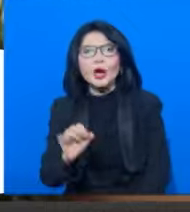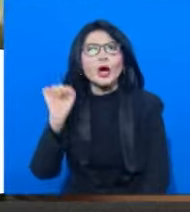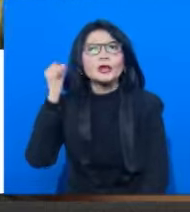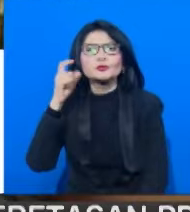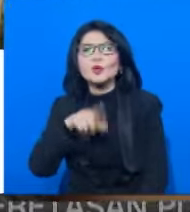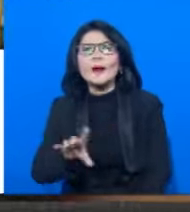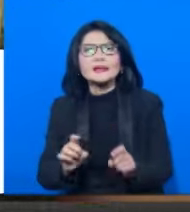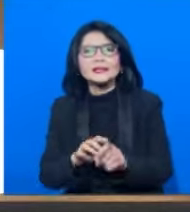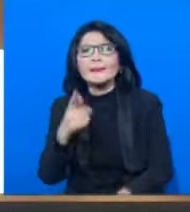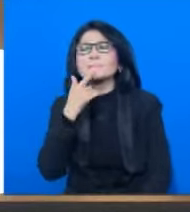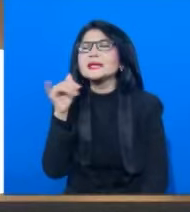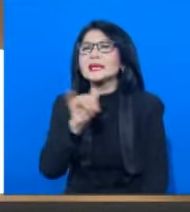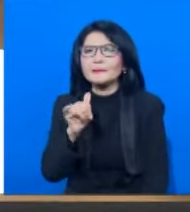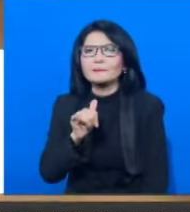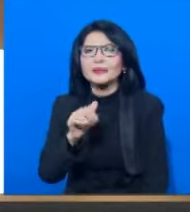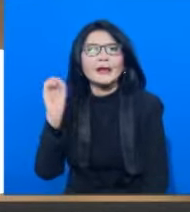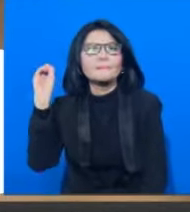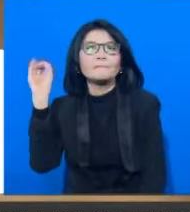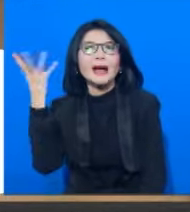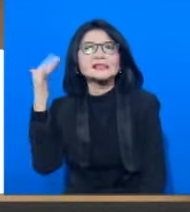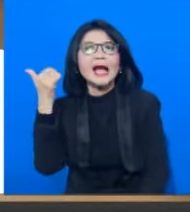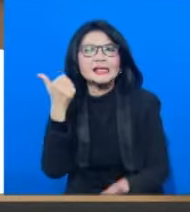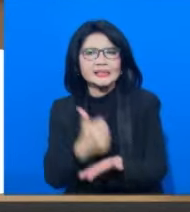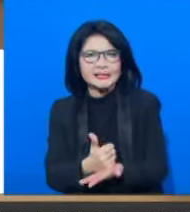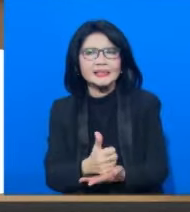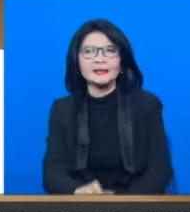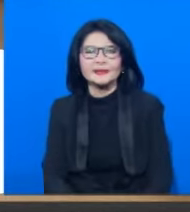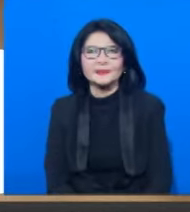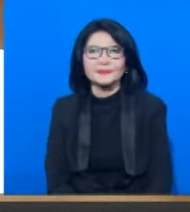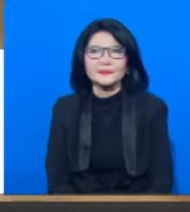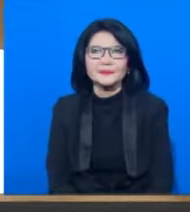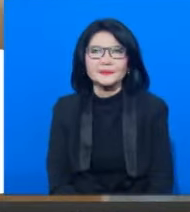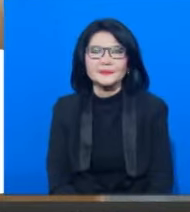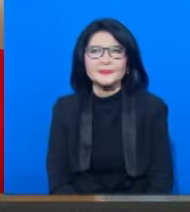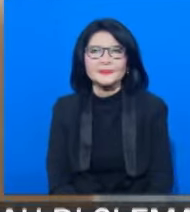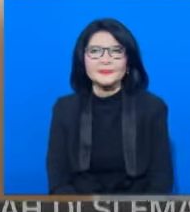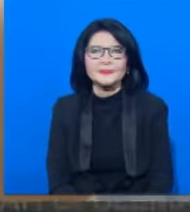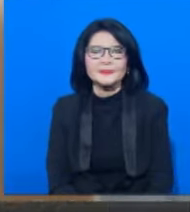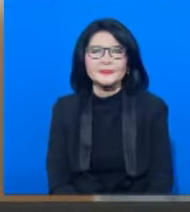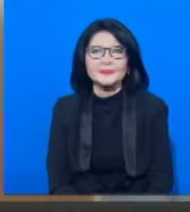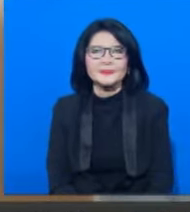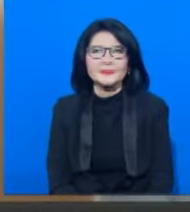di bawah emas asli. Tim Liputan CNN Indonesia.